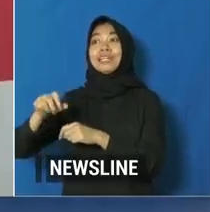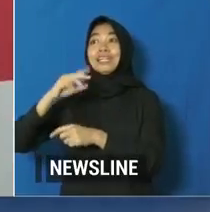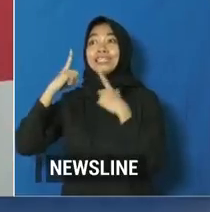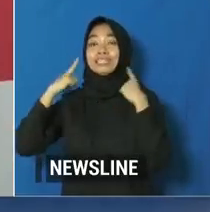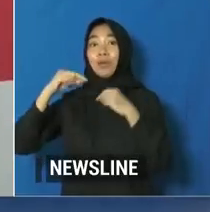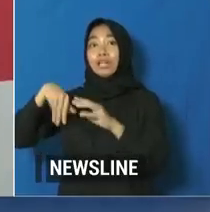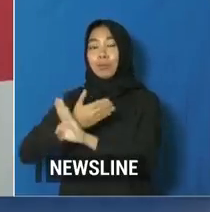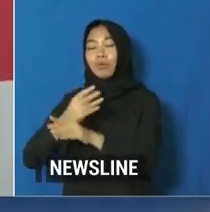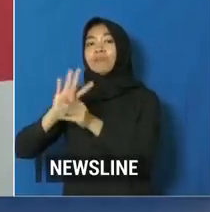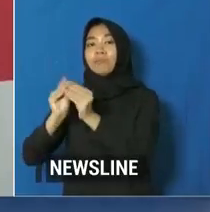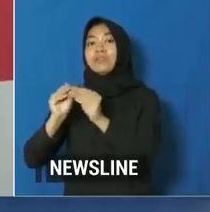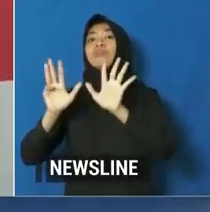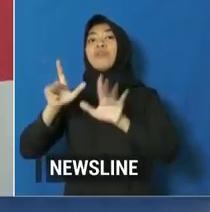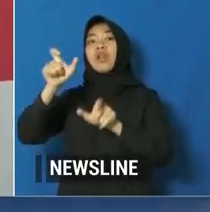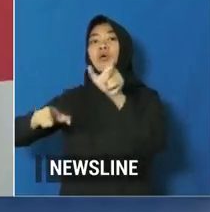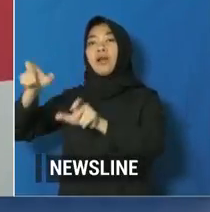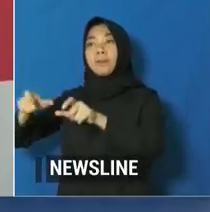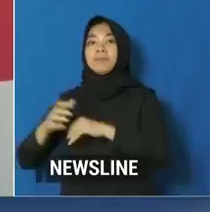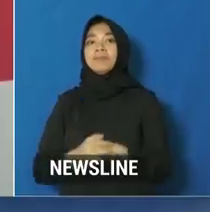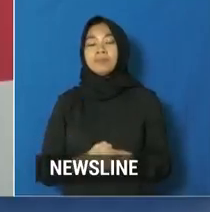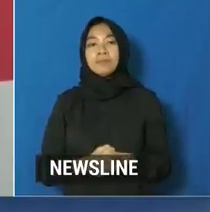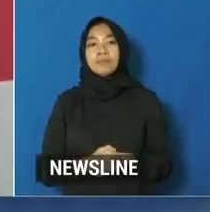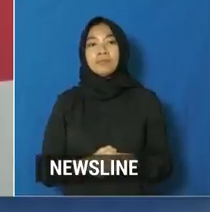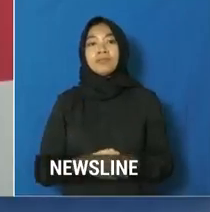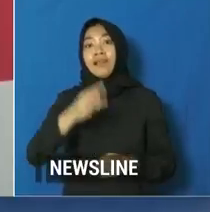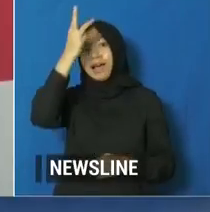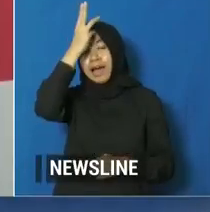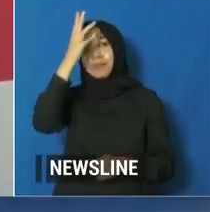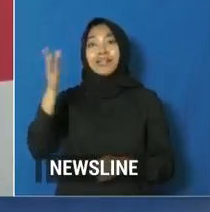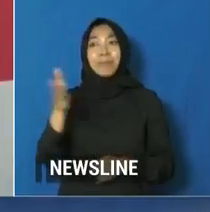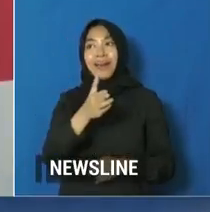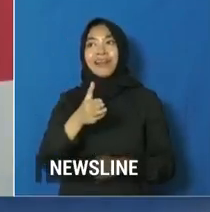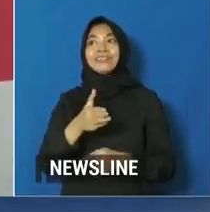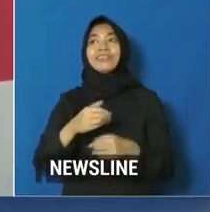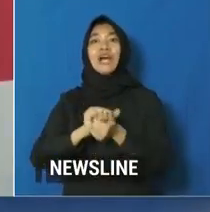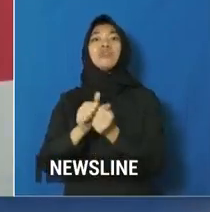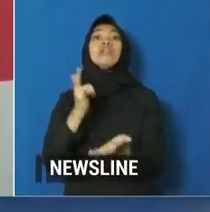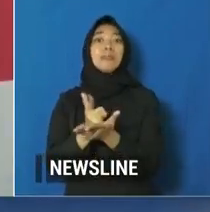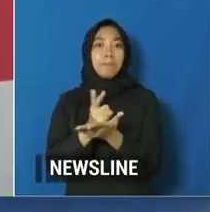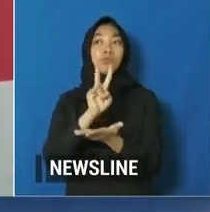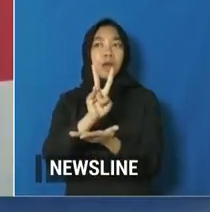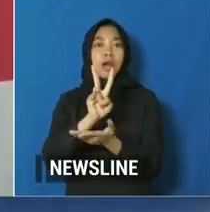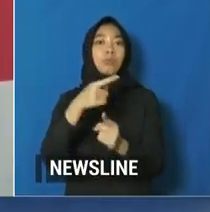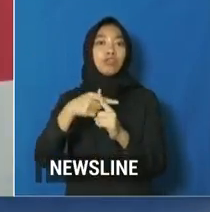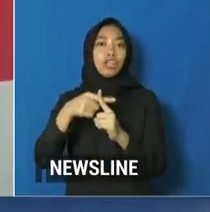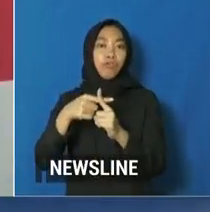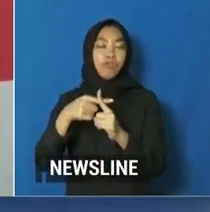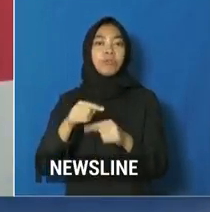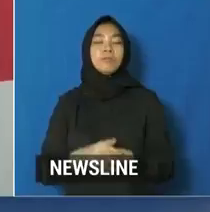orang. Kalimantan Barat tidak ada penambahan kasus, jumlahnya tetap 2 orang